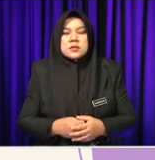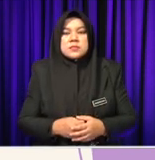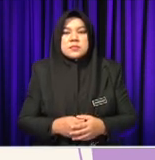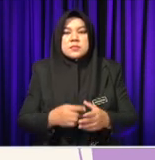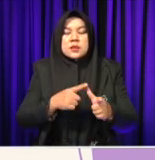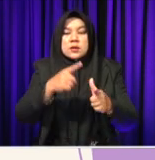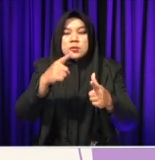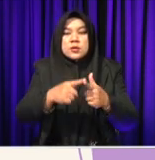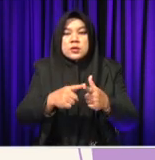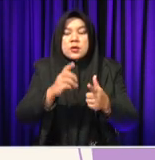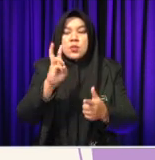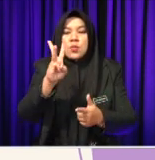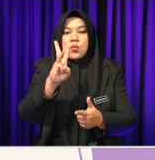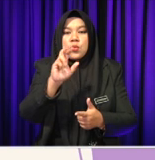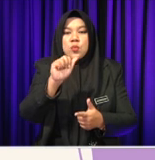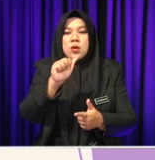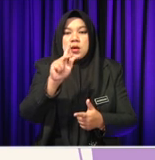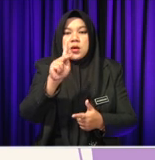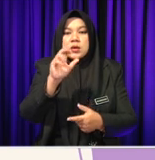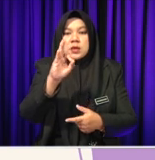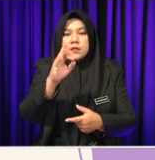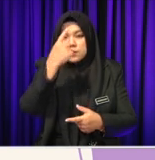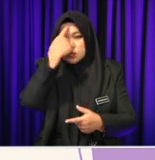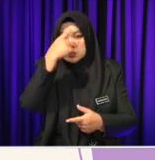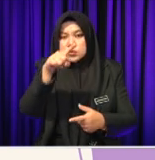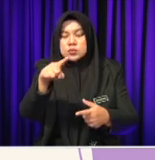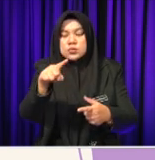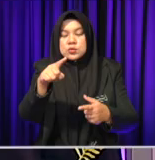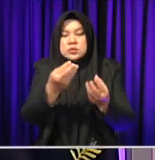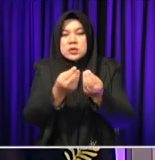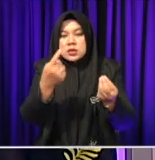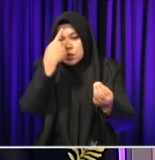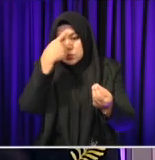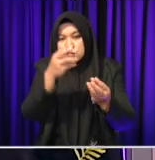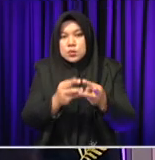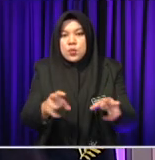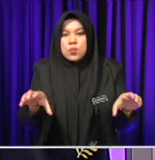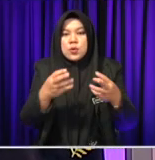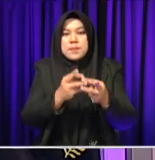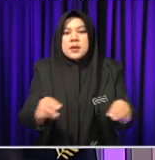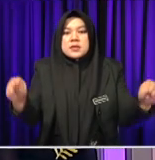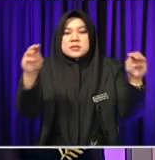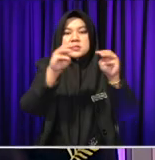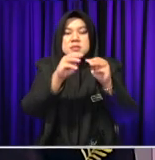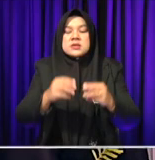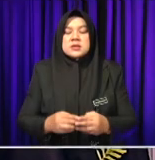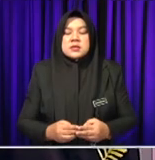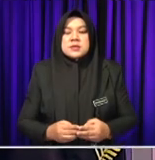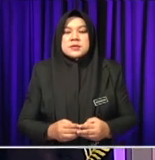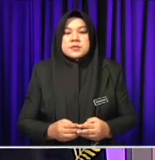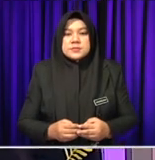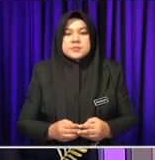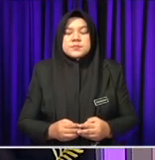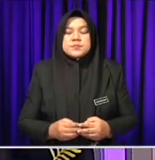mewakafkan tanah bagi tujuan pembinaan masjid Biasanya kalau kita nampak tanah yang diwakaf tak disebutkan siapa gerangan yang